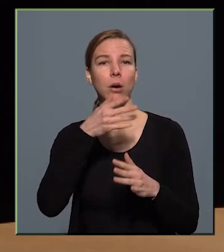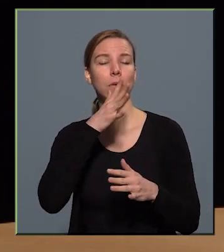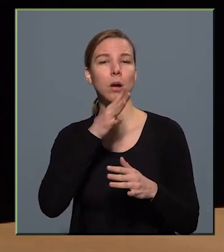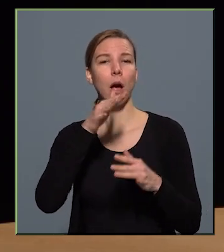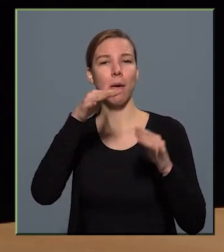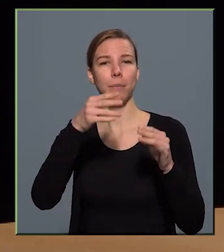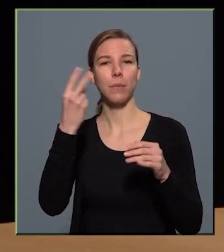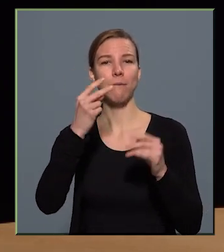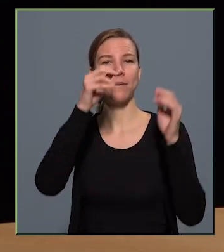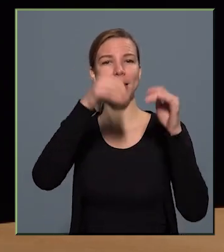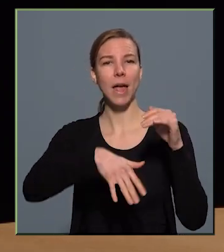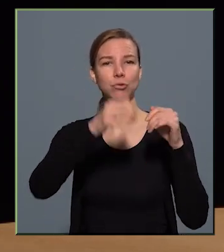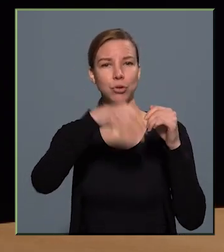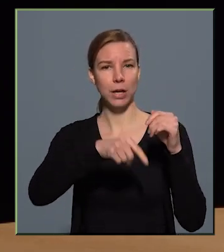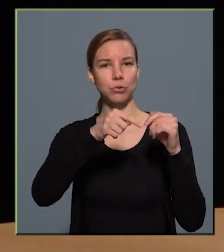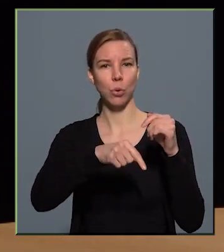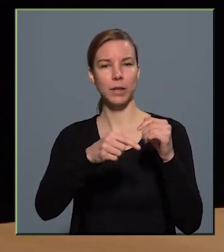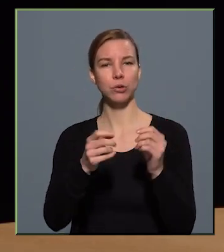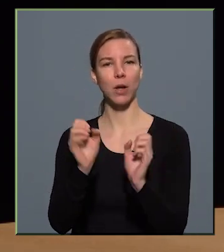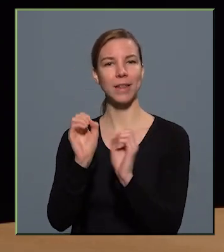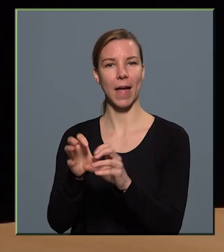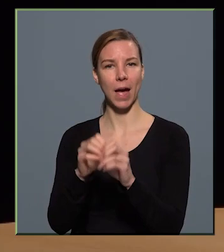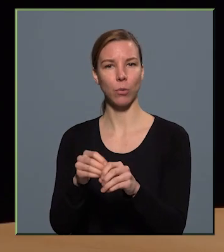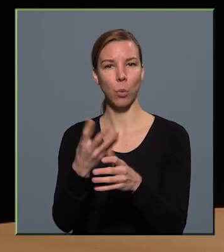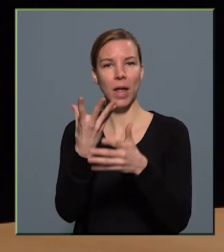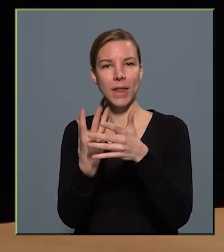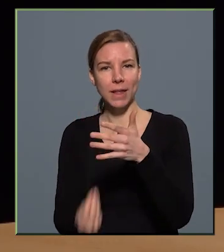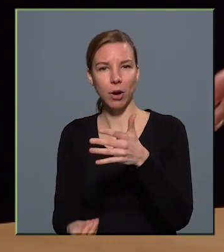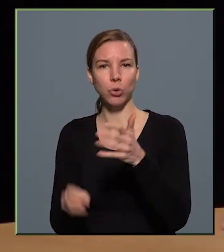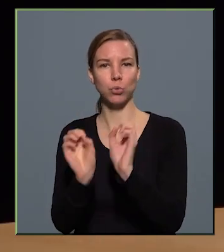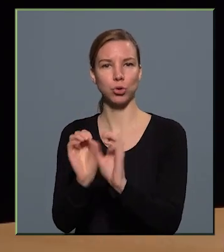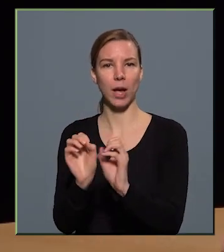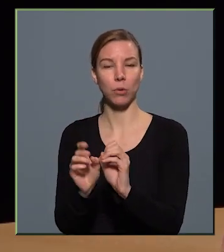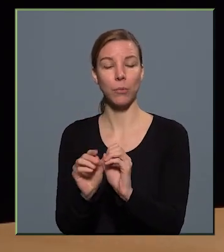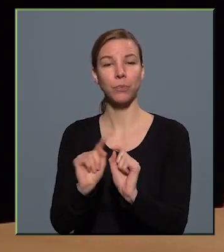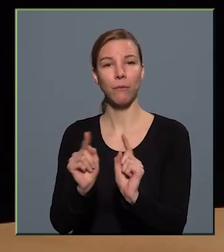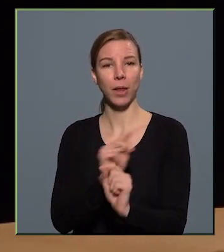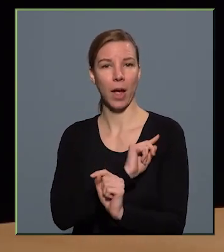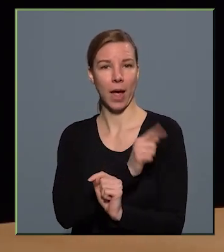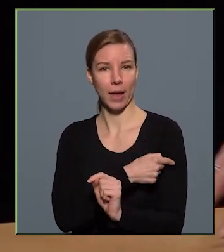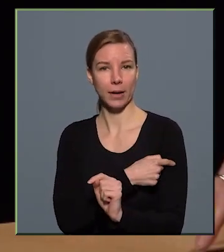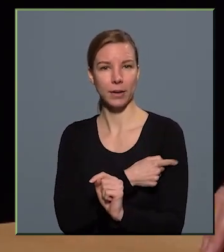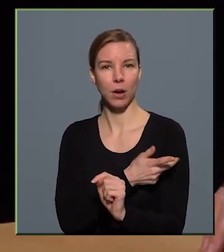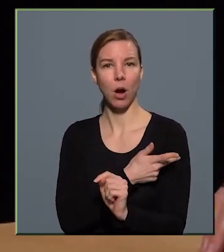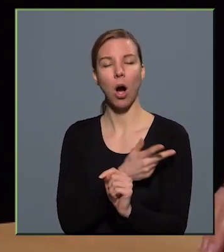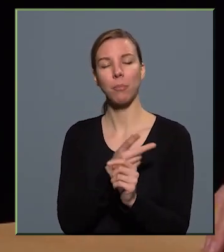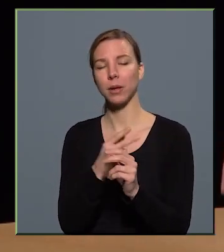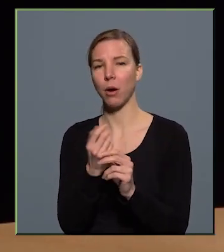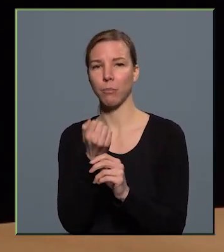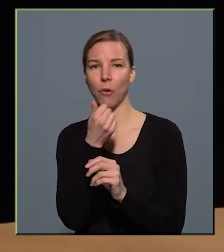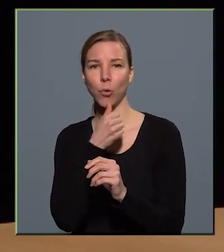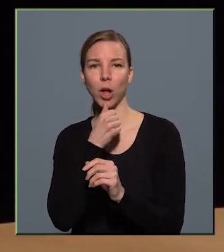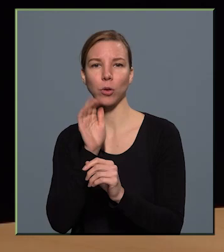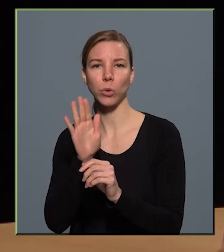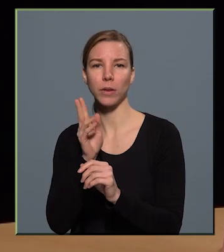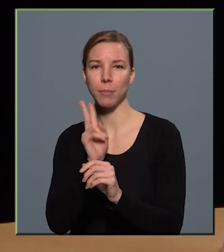egy tározós, egy szivattyús tározós erőmű, ugye ez egy nagyon egyszerű elve működik, van az energia, ami akkor éppen nem kell a fogyasztóknak, ezzel